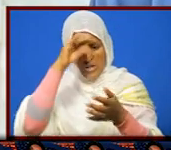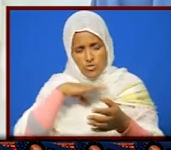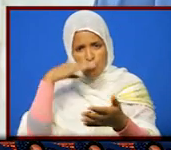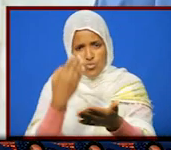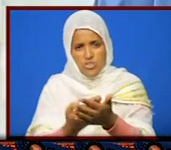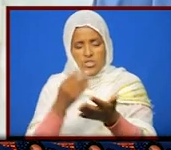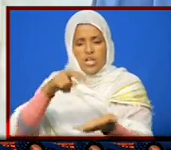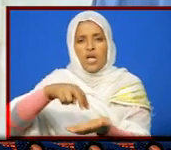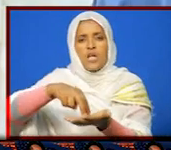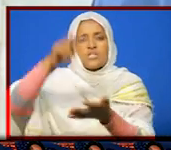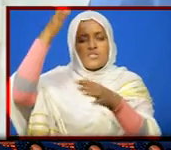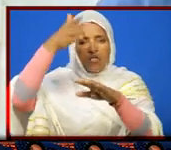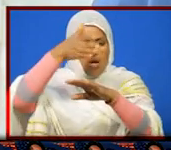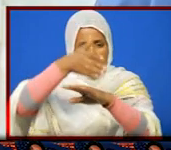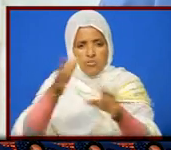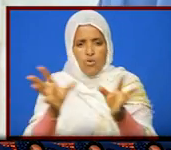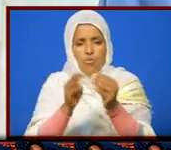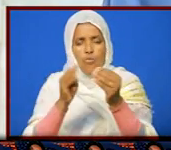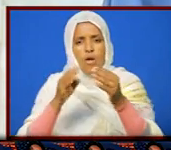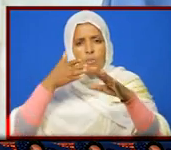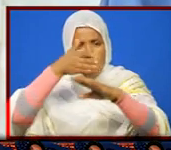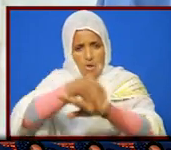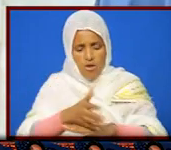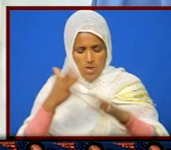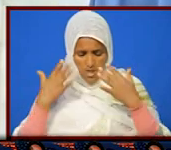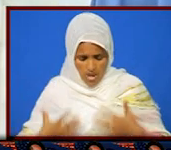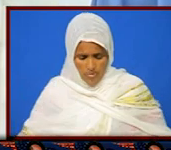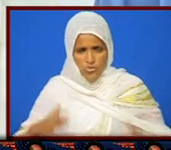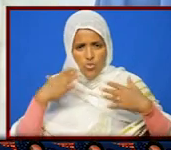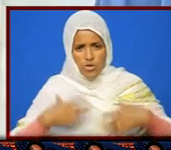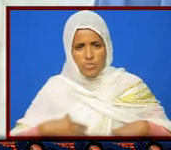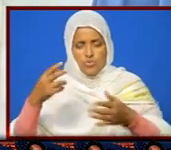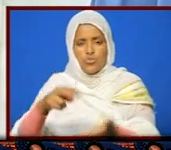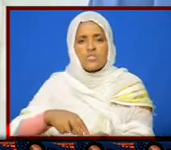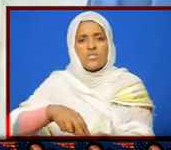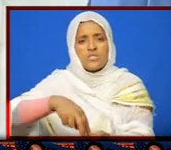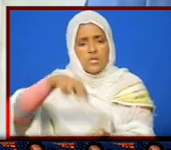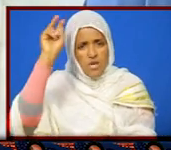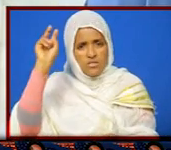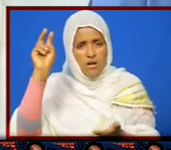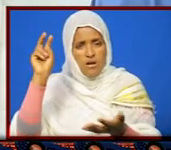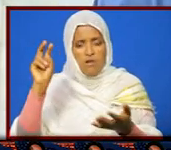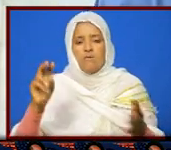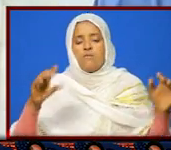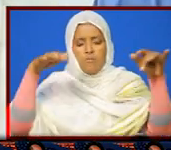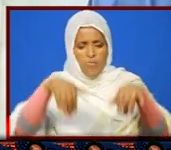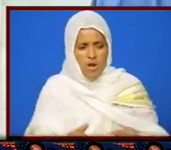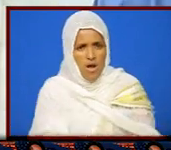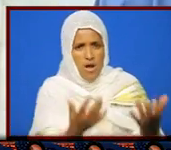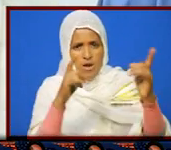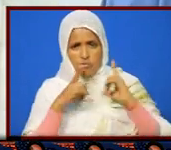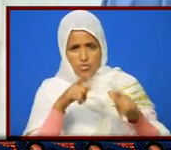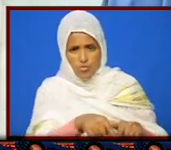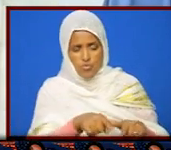ሙሉ በሙሉ የሰው ልጅ ከትንሣኤ በኋላ ከትንሣኤ ዘጉባኤ በኋላ የለበሰውን ለብሶ ሲነሳ